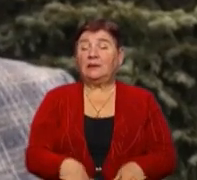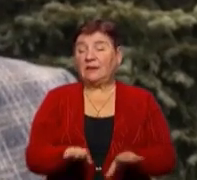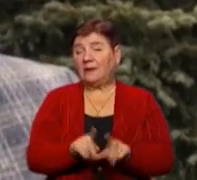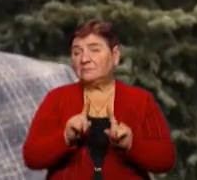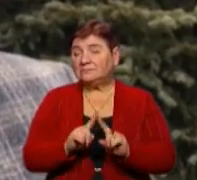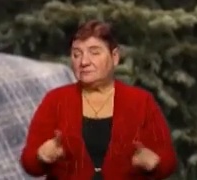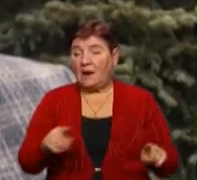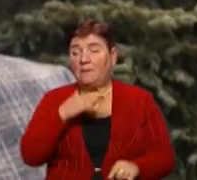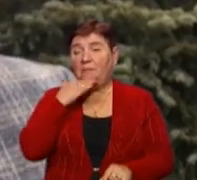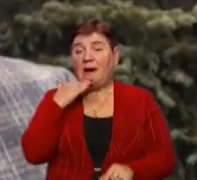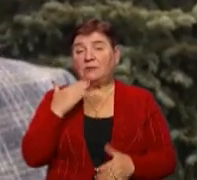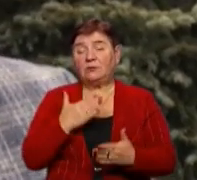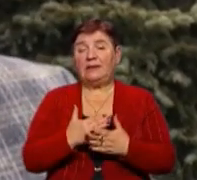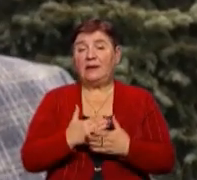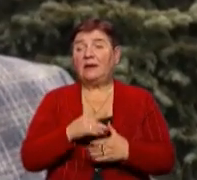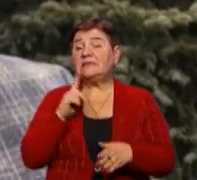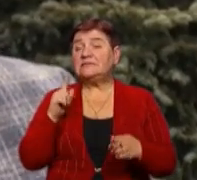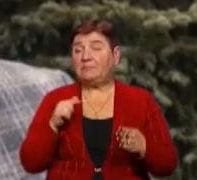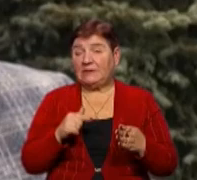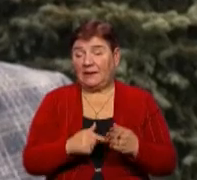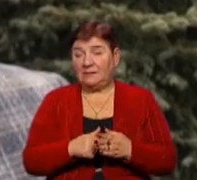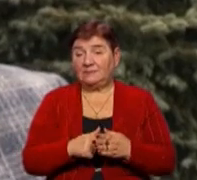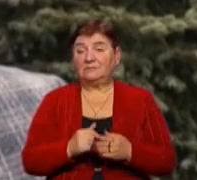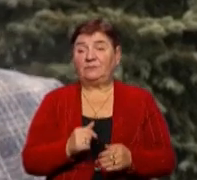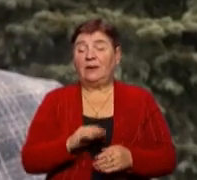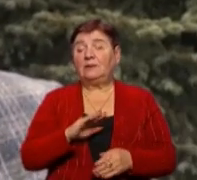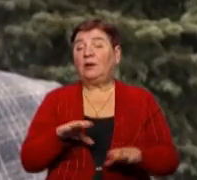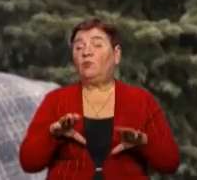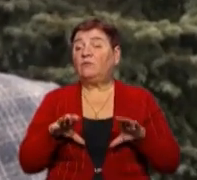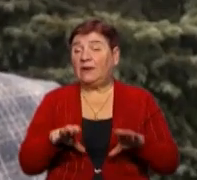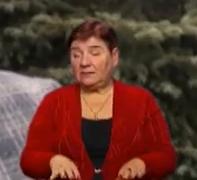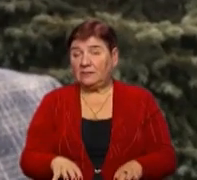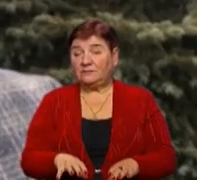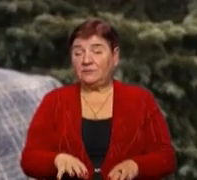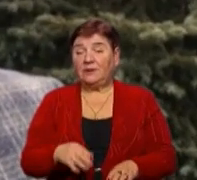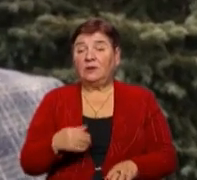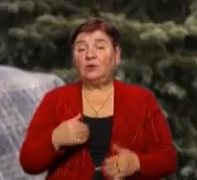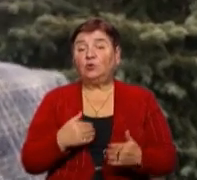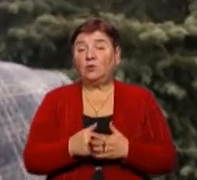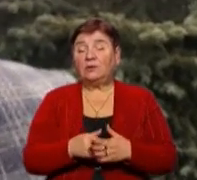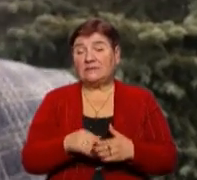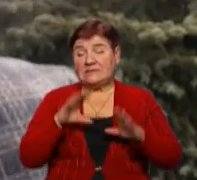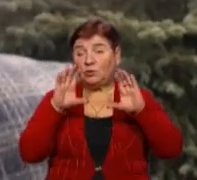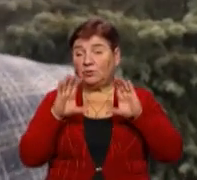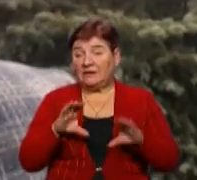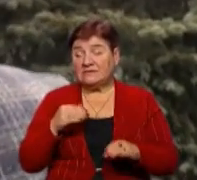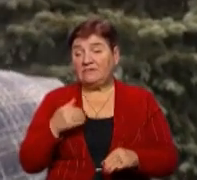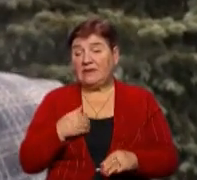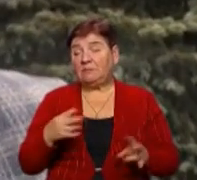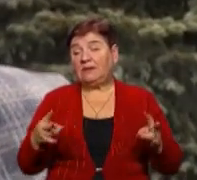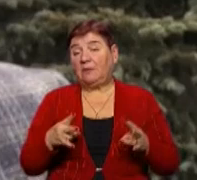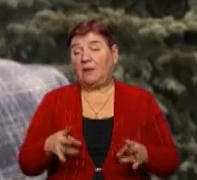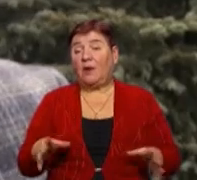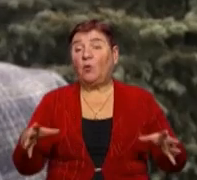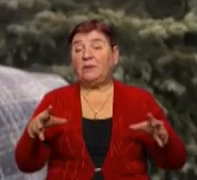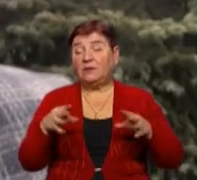специфічна, тому багато є запитань, невладок і щодо законодавства, тому нам треба об'єднуватися